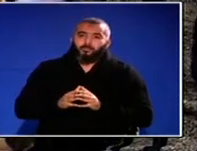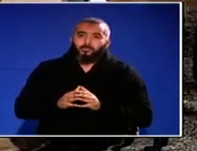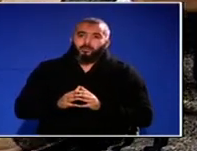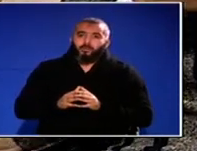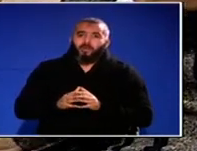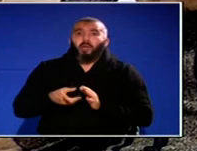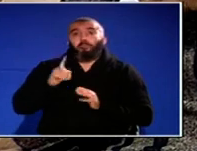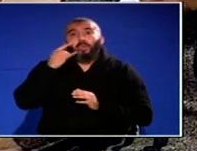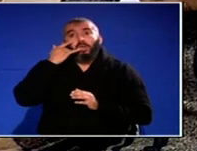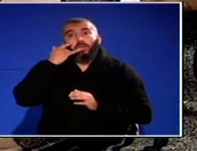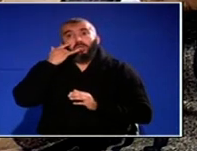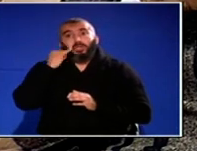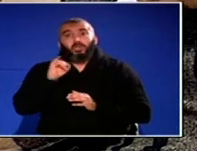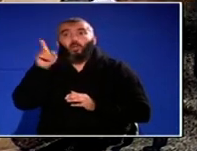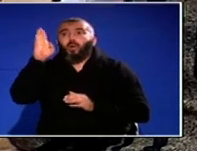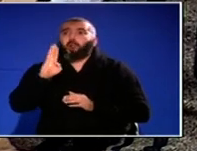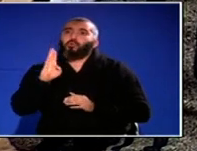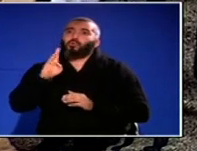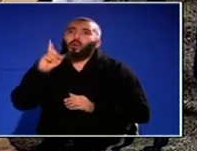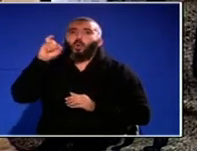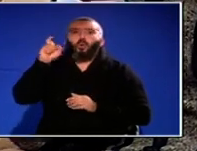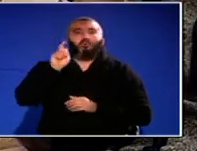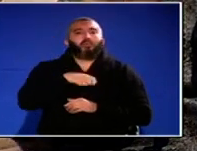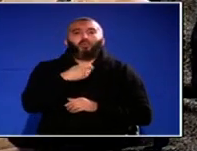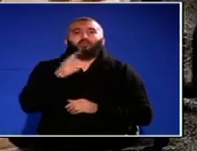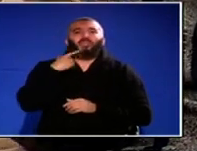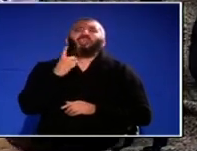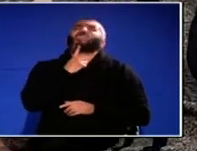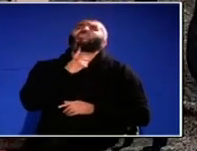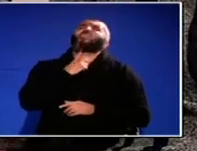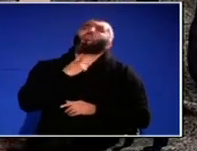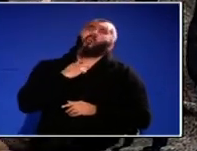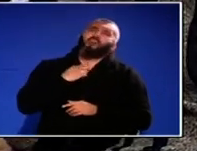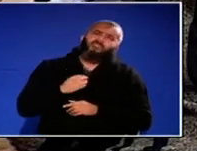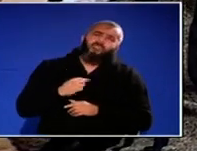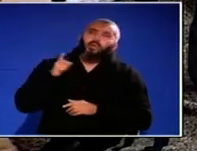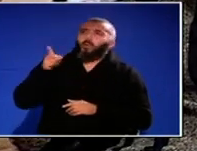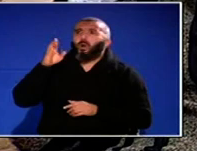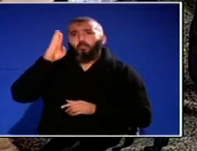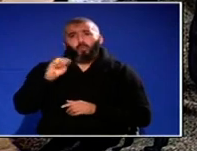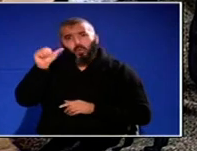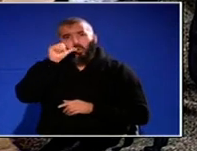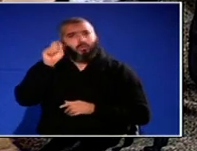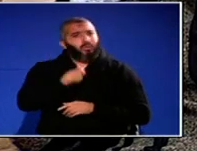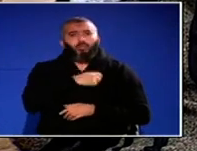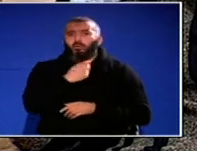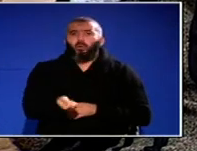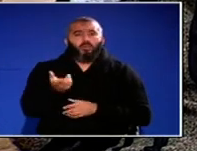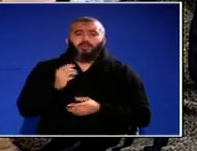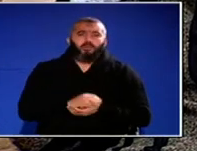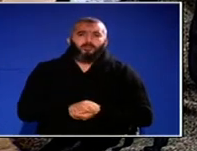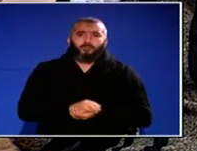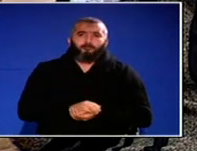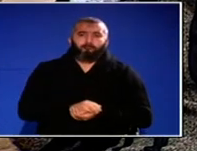أما قضية الحاجة الإنسانية فالحاجة لو كان في الصلاة وشرب نقول له لا أسيدي نعم، ولو كان